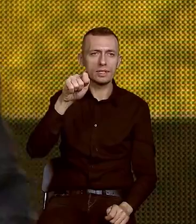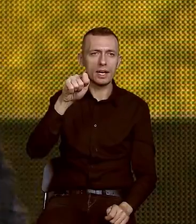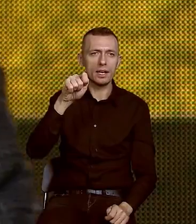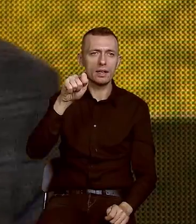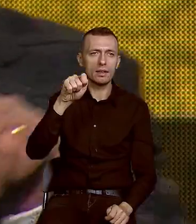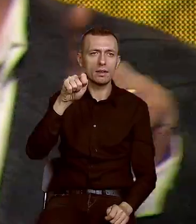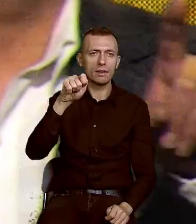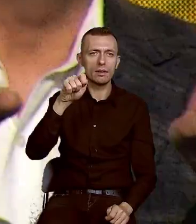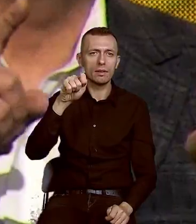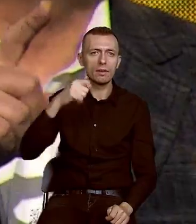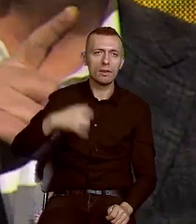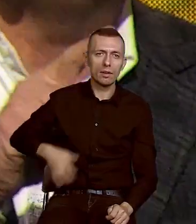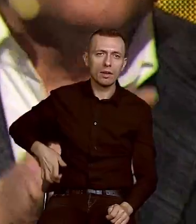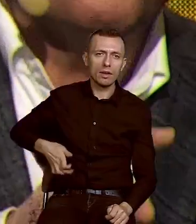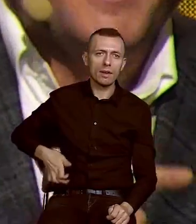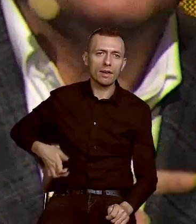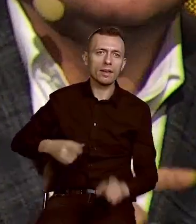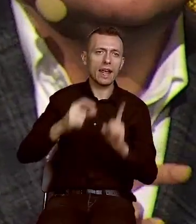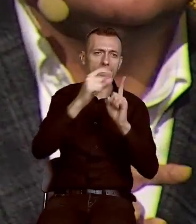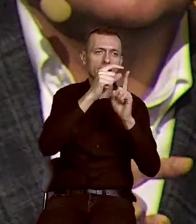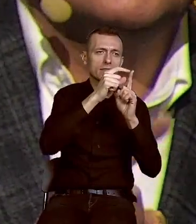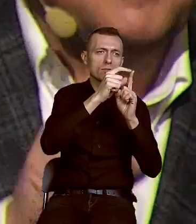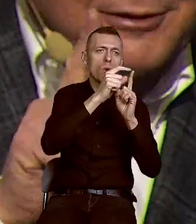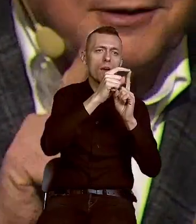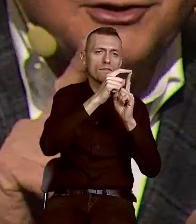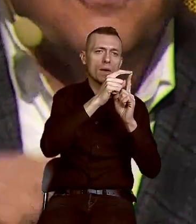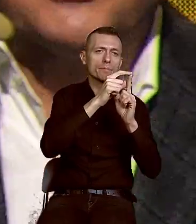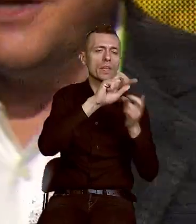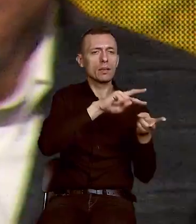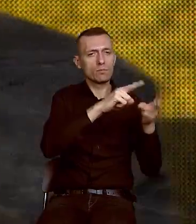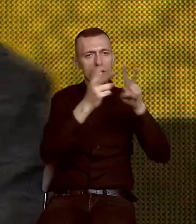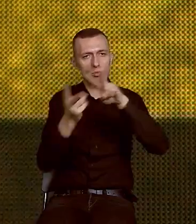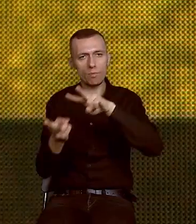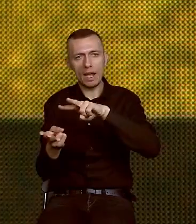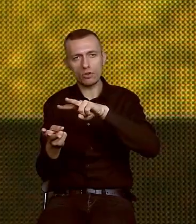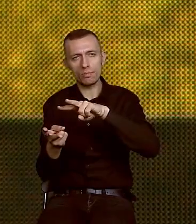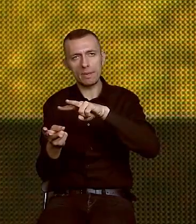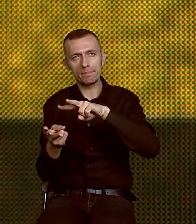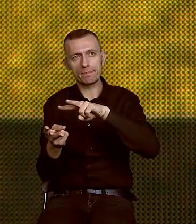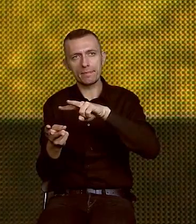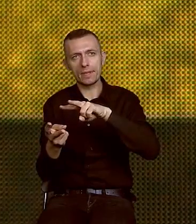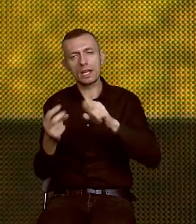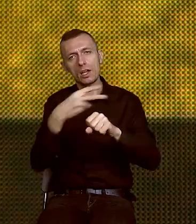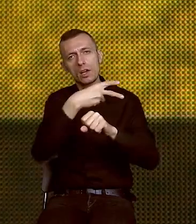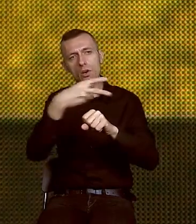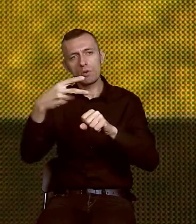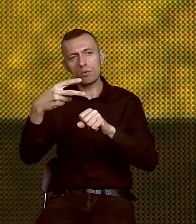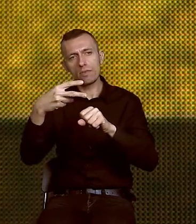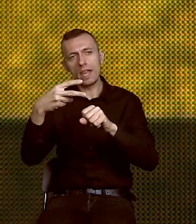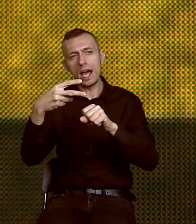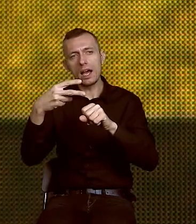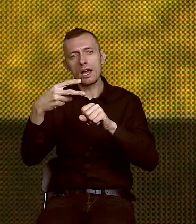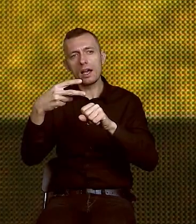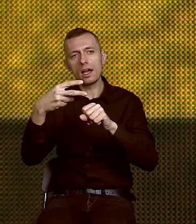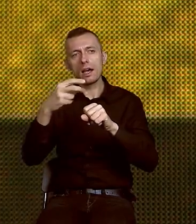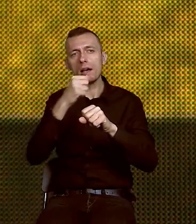przetłumaczyć zarówno na słowo próba, i posłuchajcie uważnie, jak i na słowo pokusa.